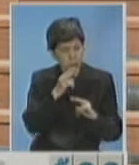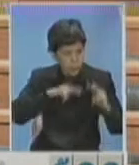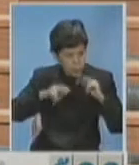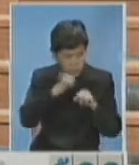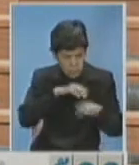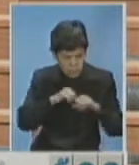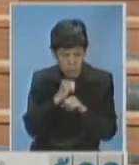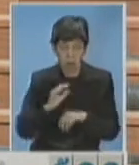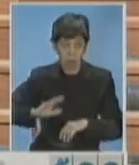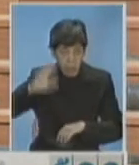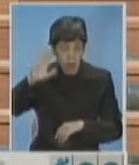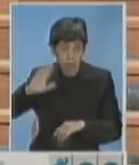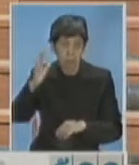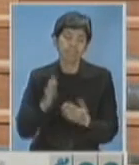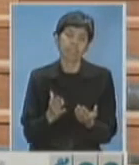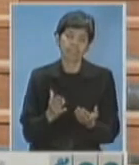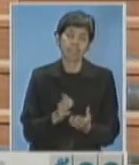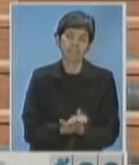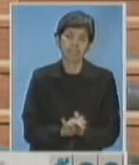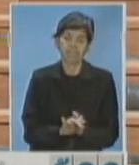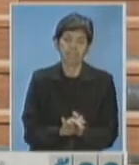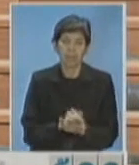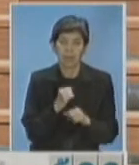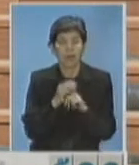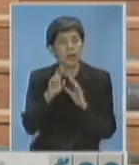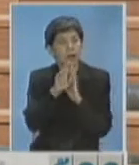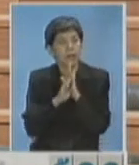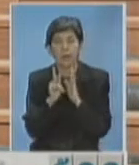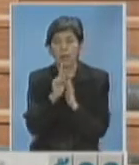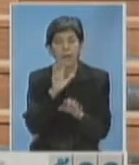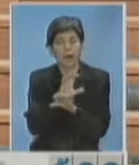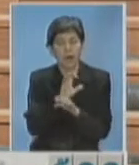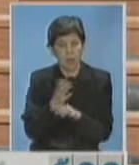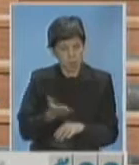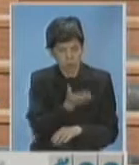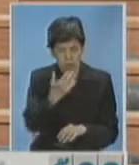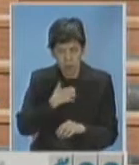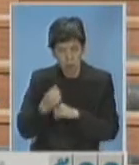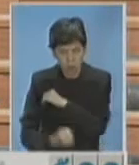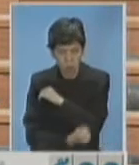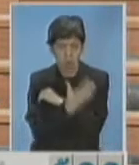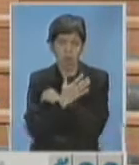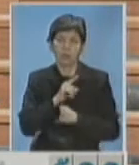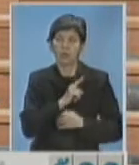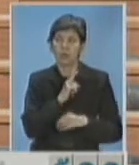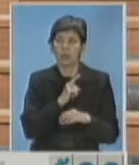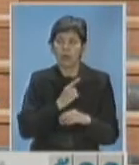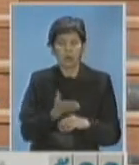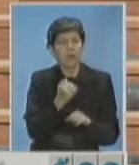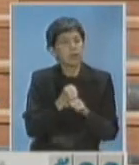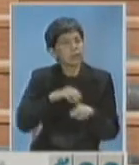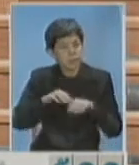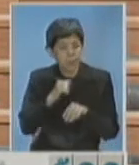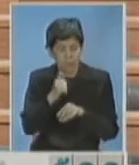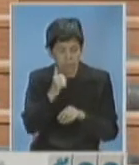และการประท้วงซึ่งขัดต่อข้อเท็จจริงขัดต่อระเบียบข้อบังคับท่านประธานก็ควบคุมนะครับและเปิดโอกาสให้คุณวัชระได้ทำหน้าที่อย่างเต็ม